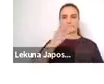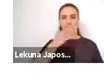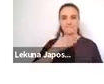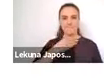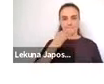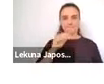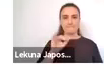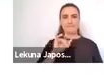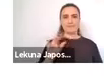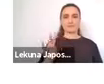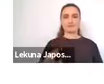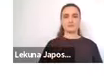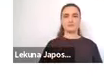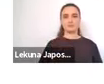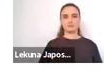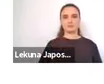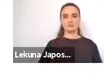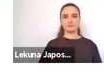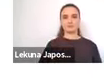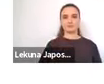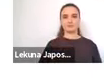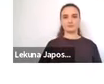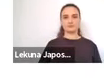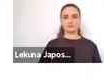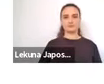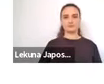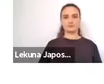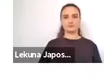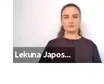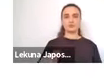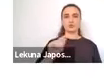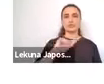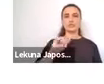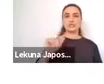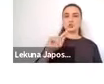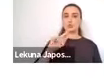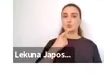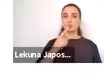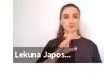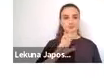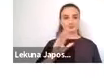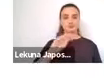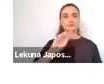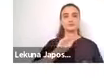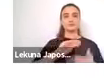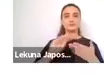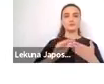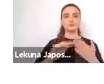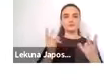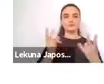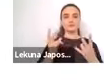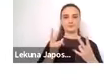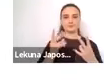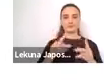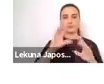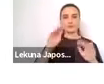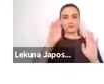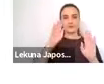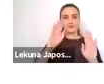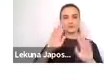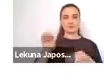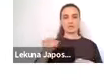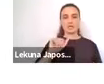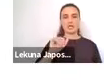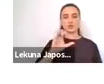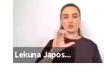ან ესე ვთქვათ, ზოგადად წერის სირთულეები არ ქონდეს, ხო? წერა სჭირდება თავი რო დავანებოთ